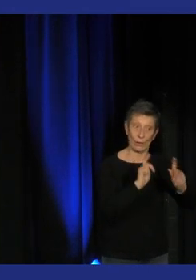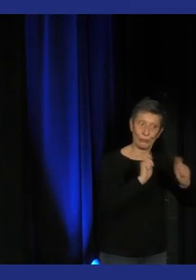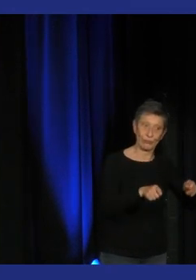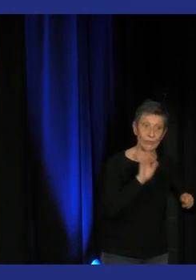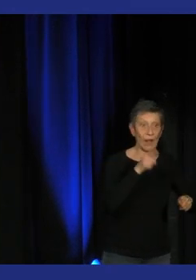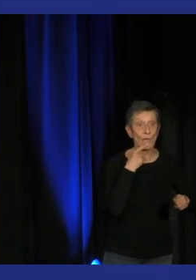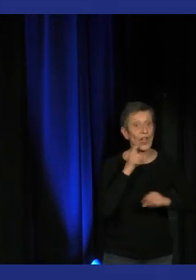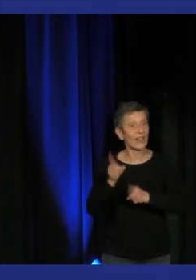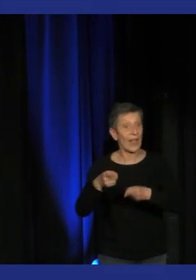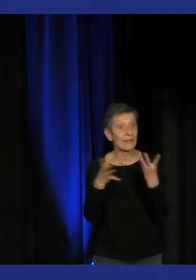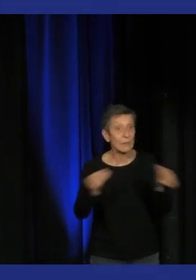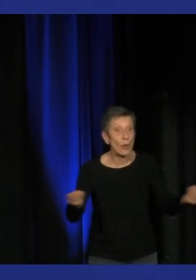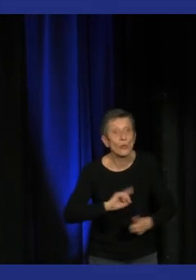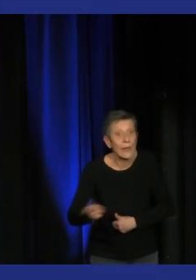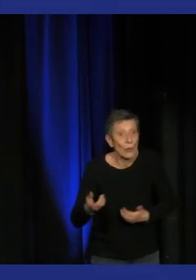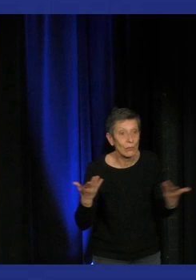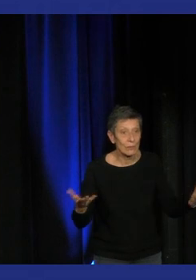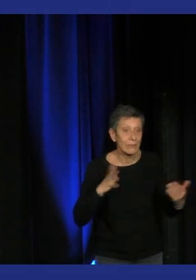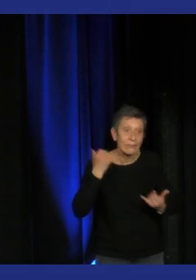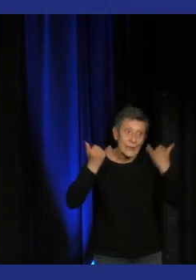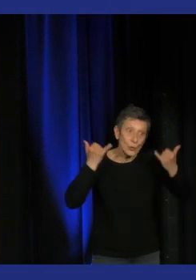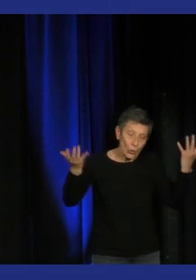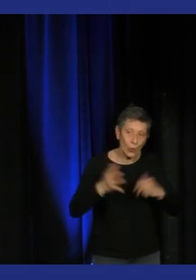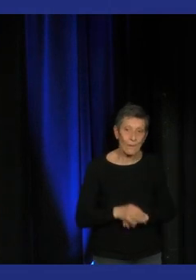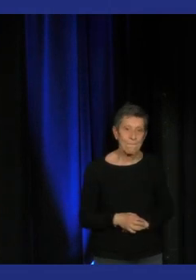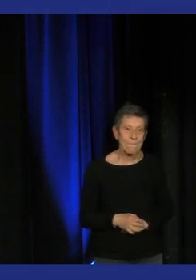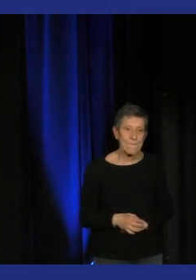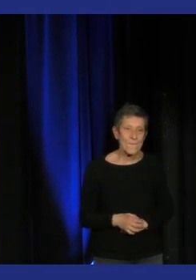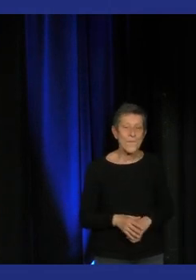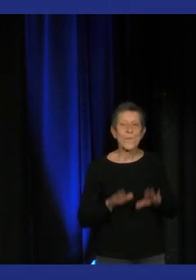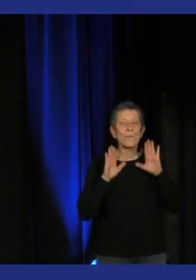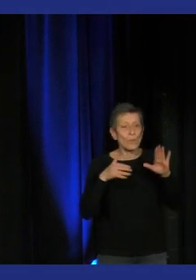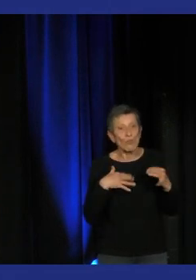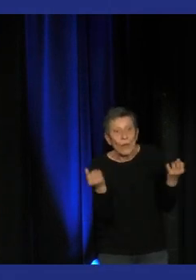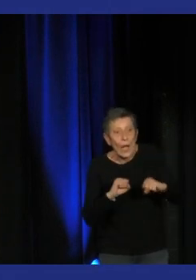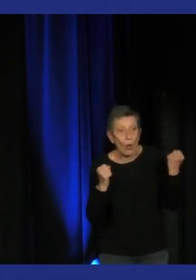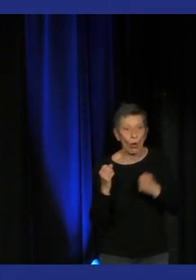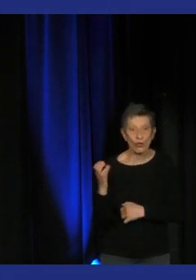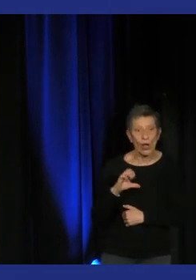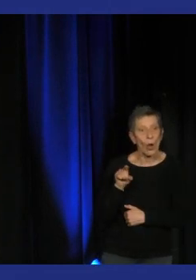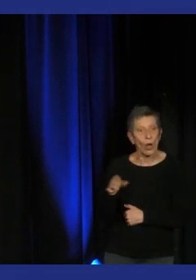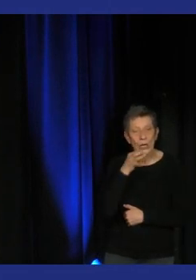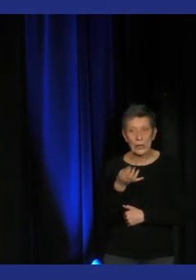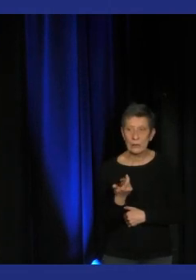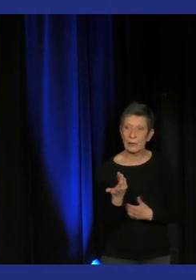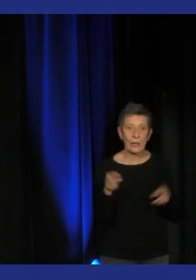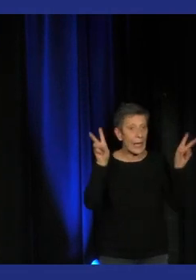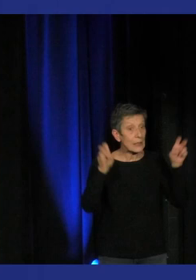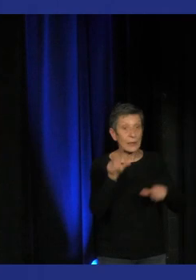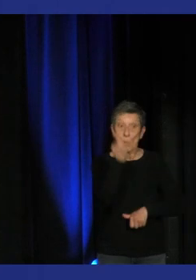illusion de ce côté-là. En revanche, je suis tout à fait d'accord avec ce que disait Charlotte, que l'expression personne